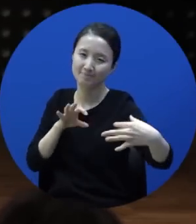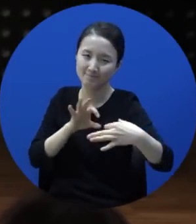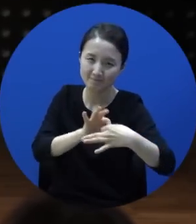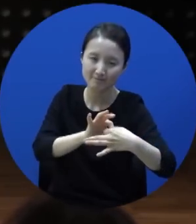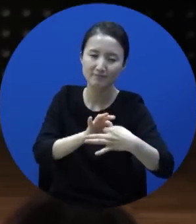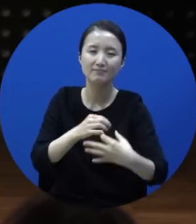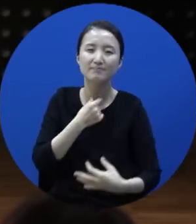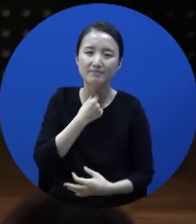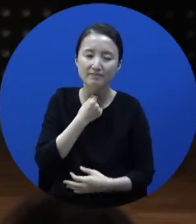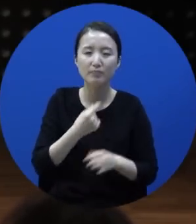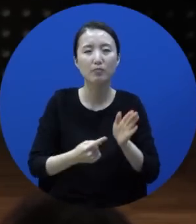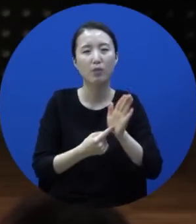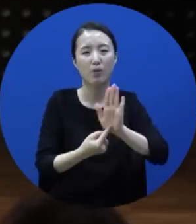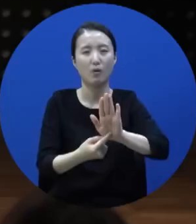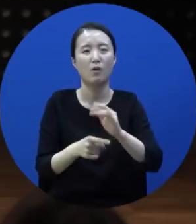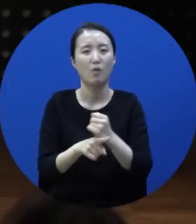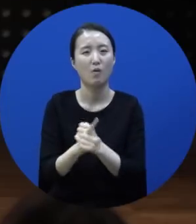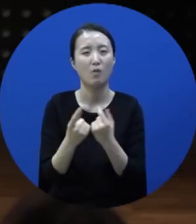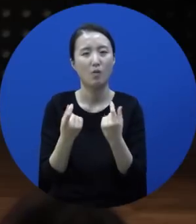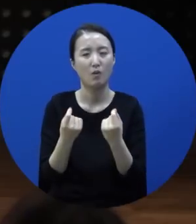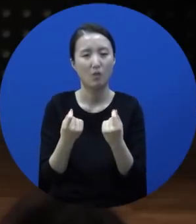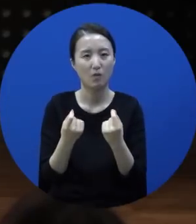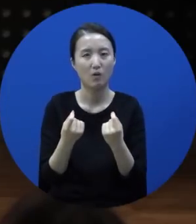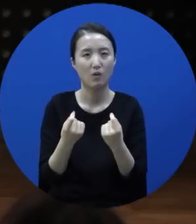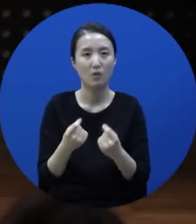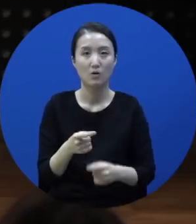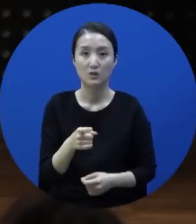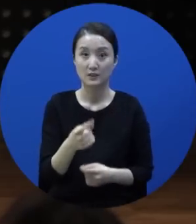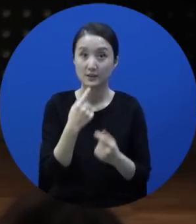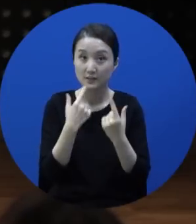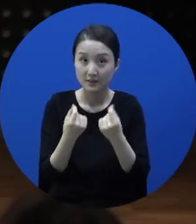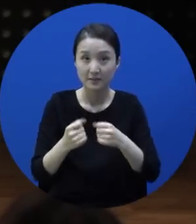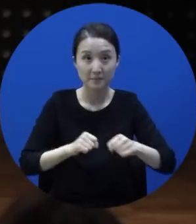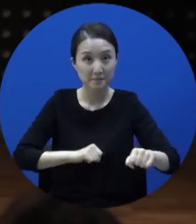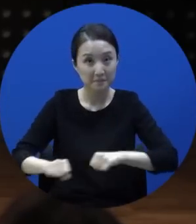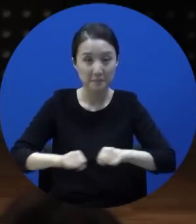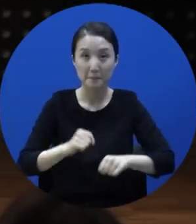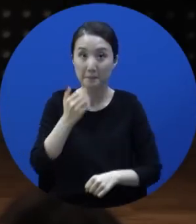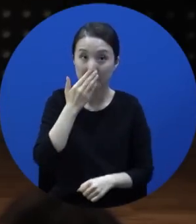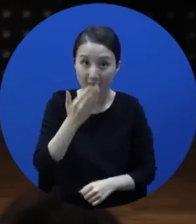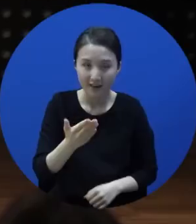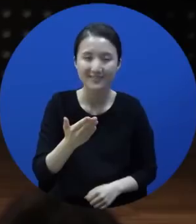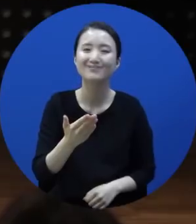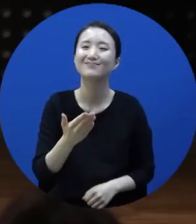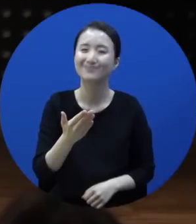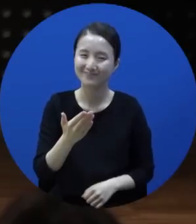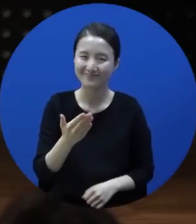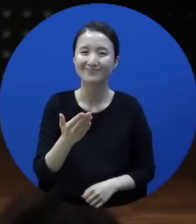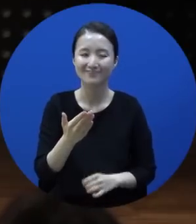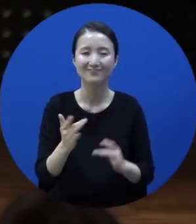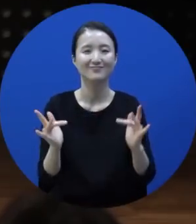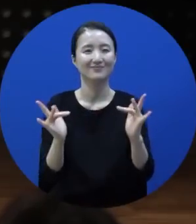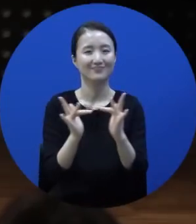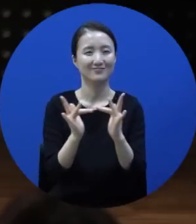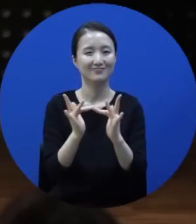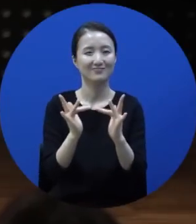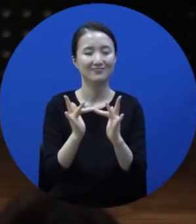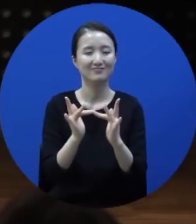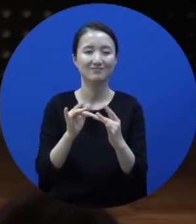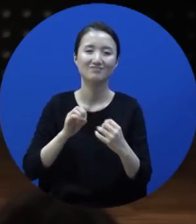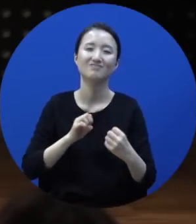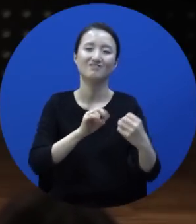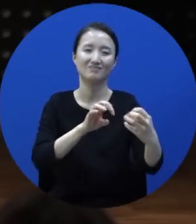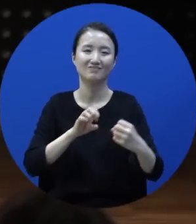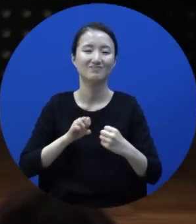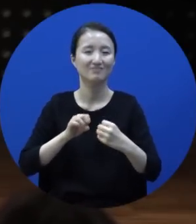네. 그런 마음. 그런 마음이 준비가 된다면 여러분들이 소셜 안에서, 미디어 안에서 정말 멋지게 소통할